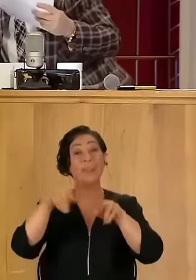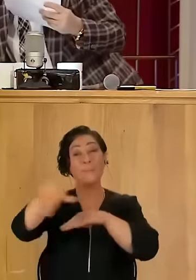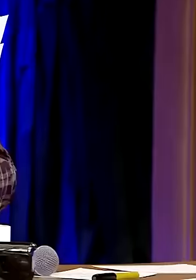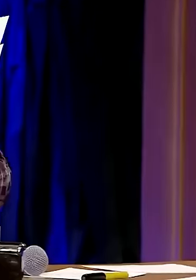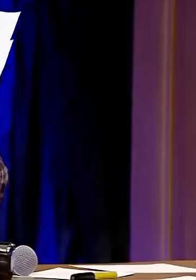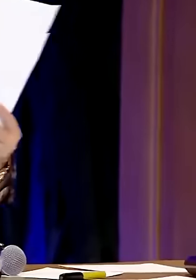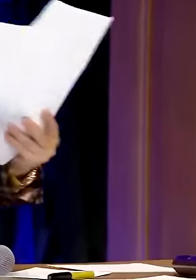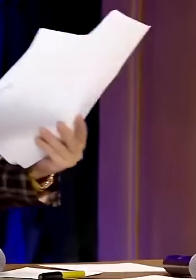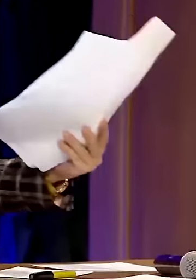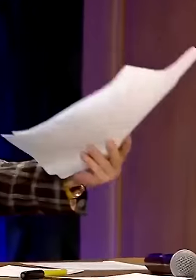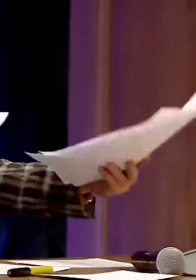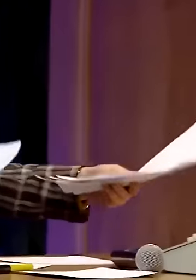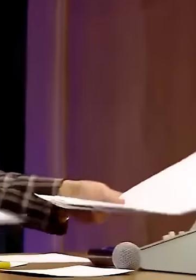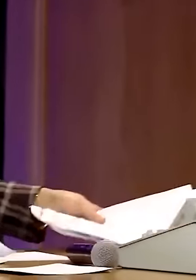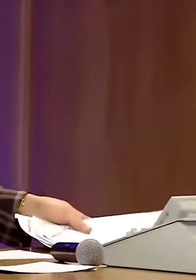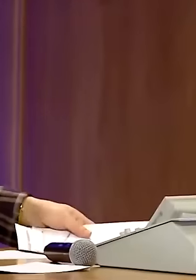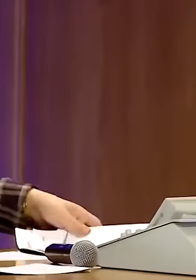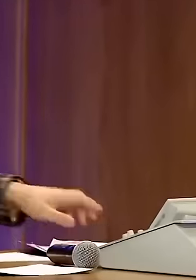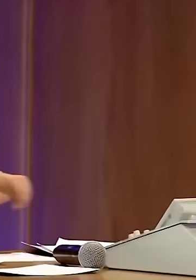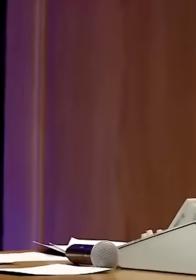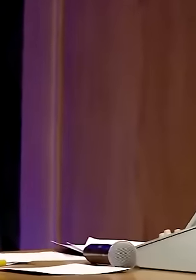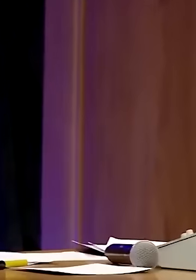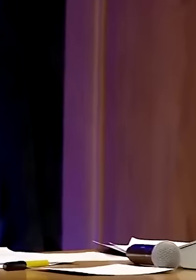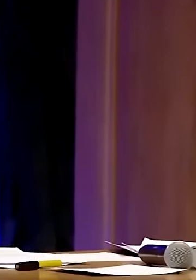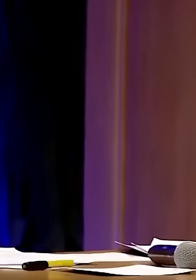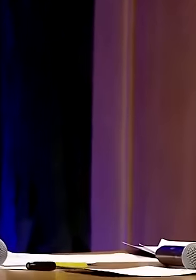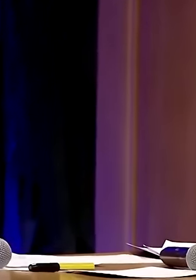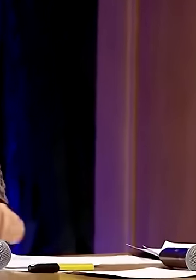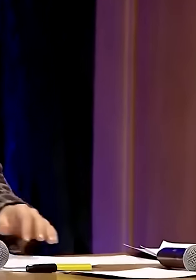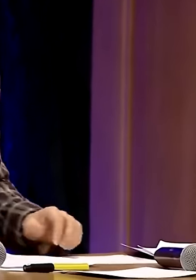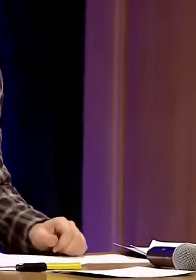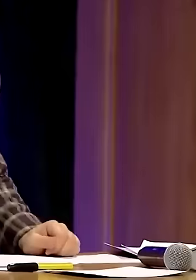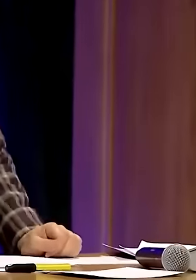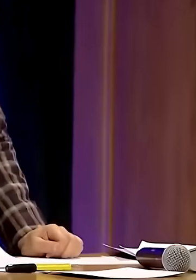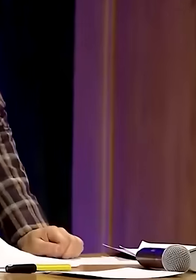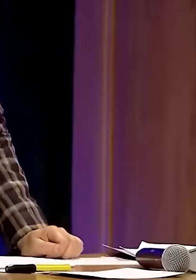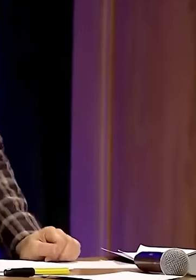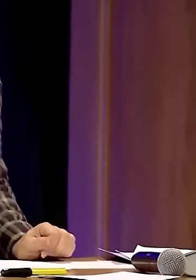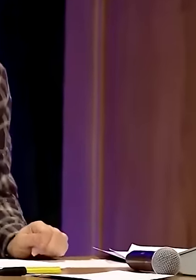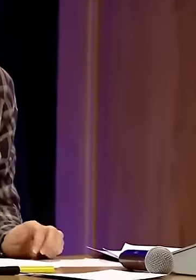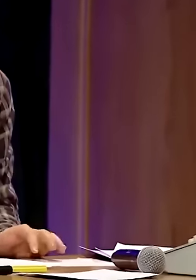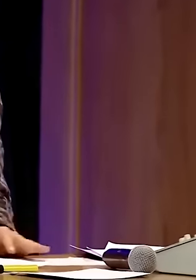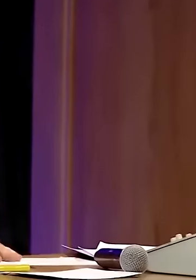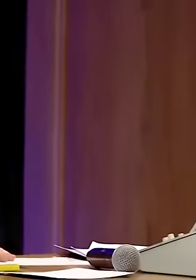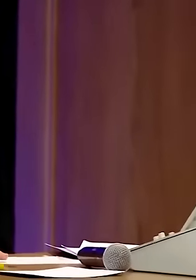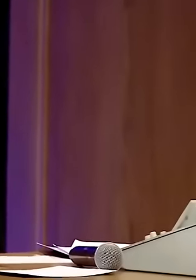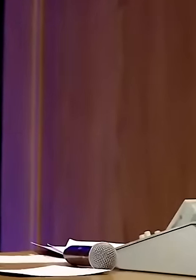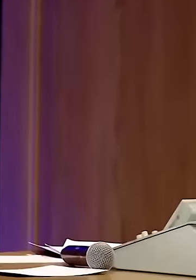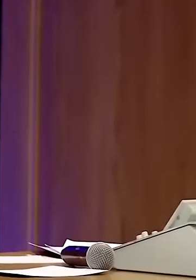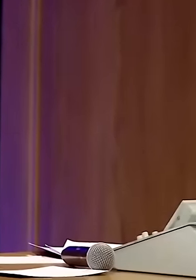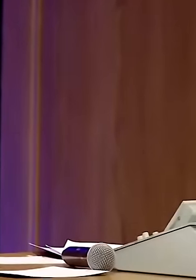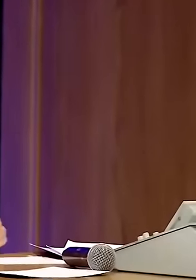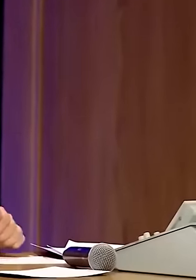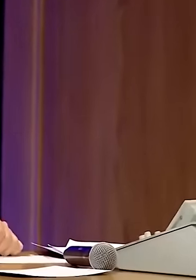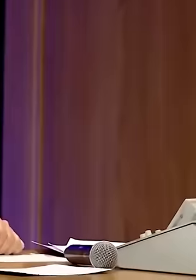bakayım bebeğim. Tamam, bu da güzel. Bu da seninki. Şimdi önce Kobra Murat'ınkini soruyorum.